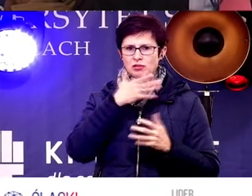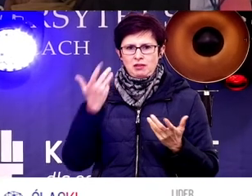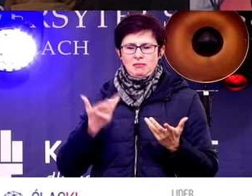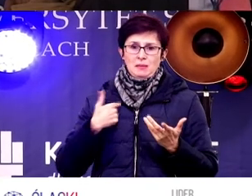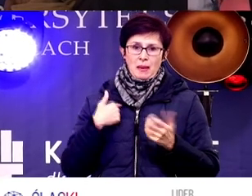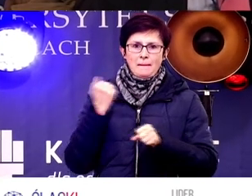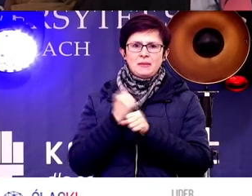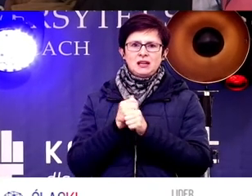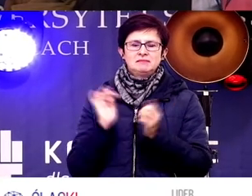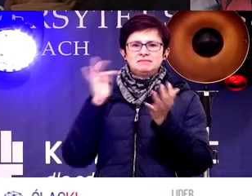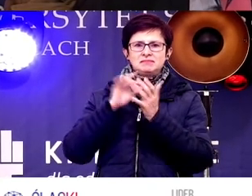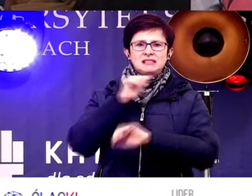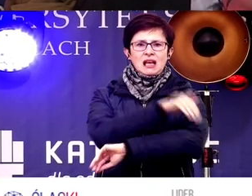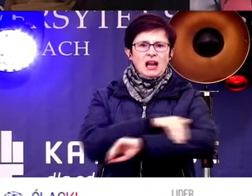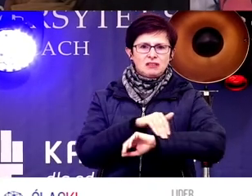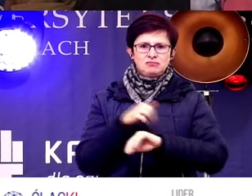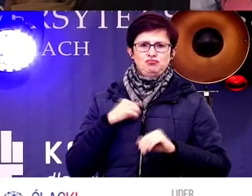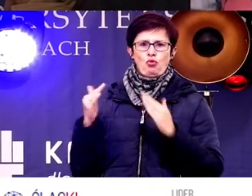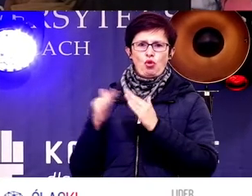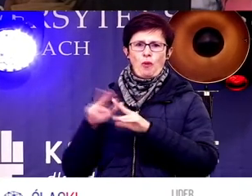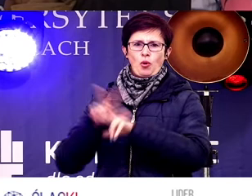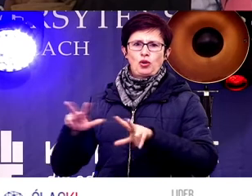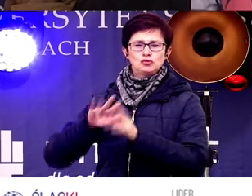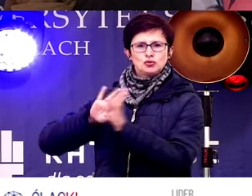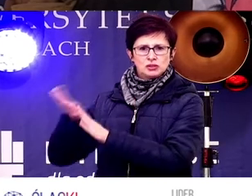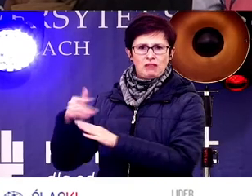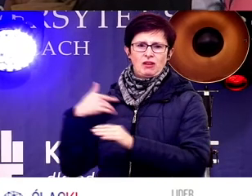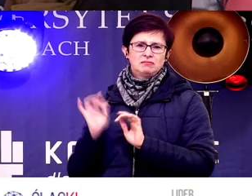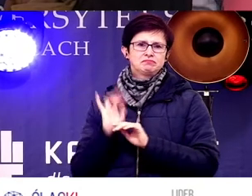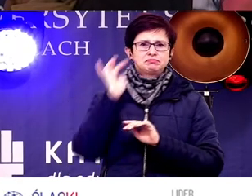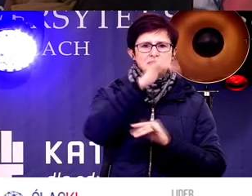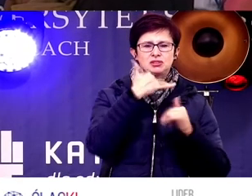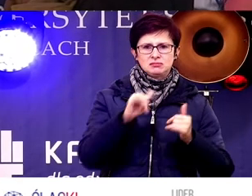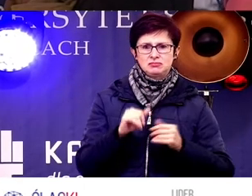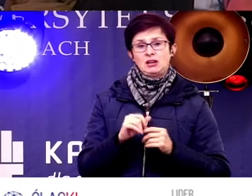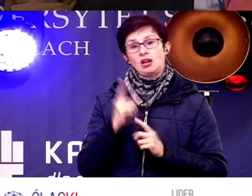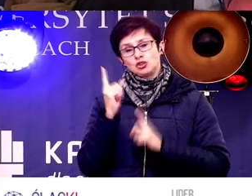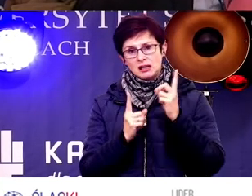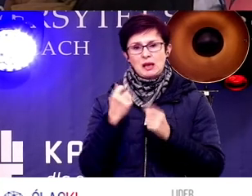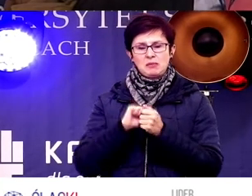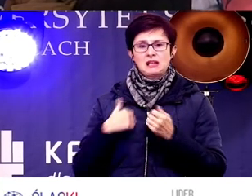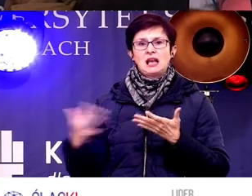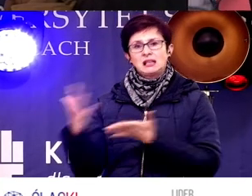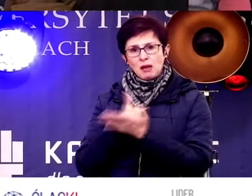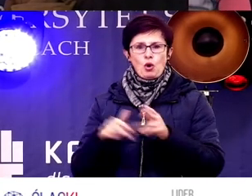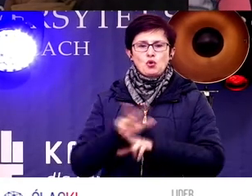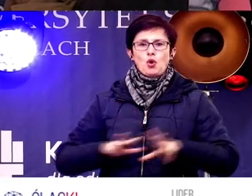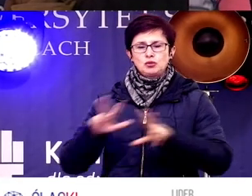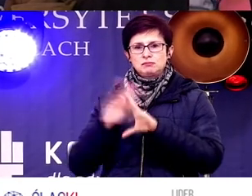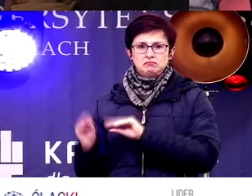za granicą, daleko od swoich domów, swoich rodzin. Niejednokrotnie jesteśmy tam z dziećmi, z żonami